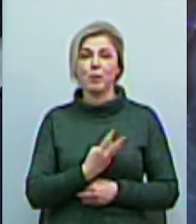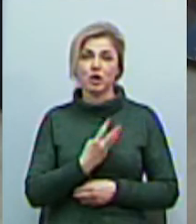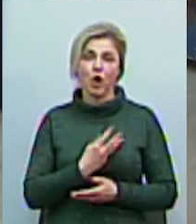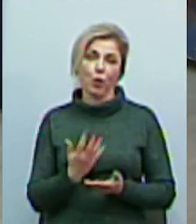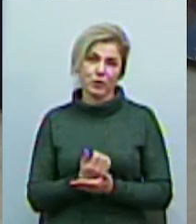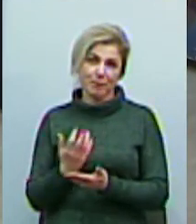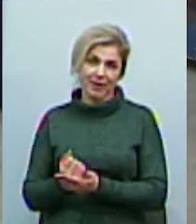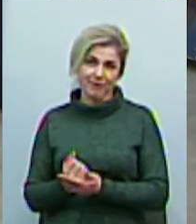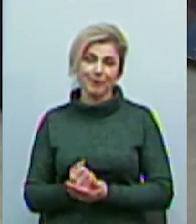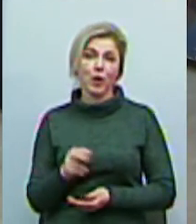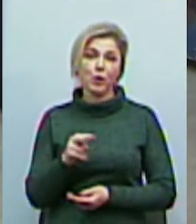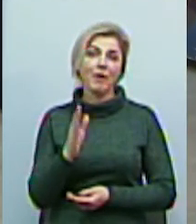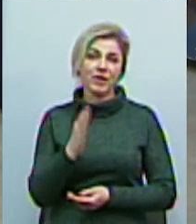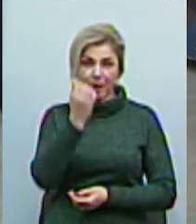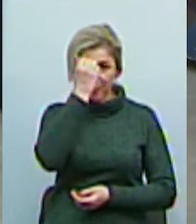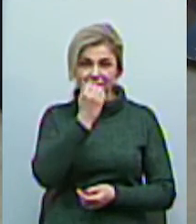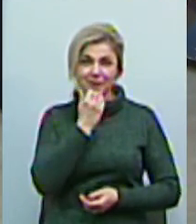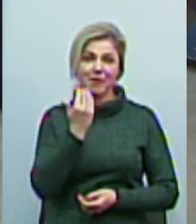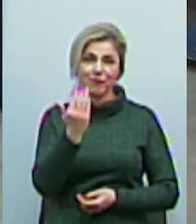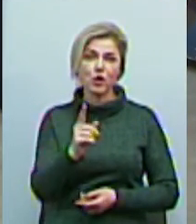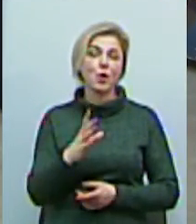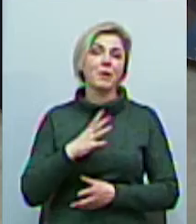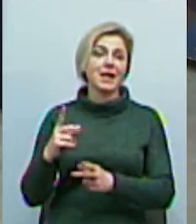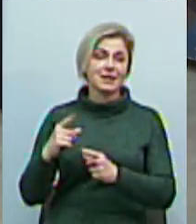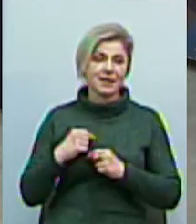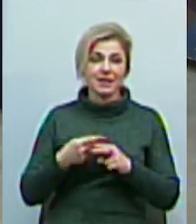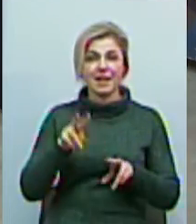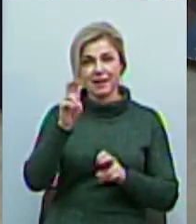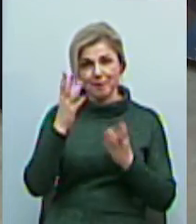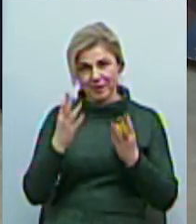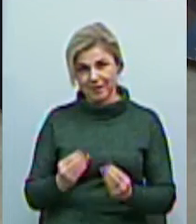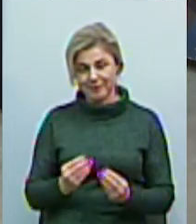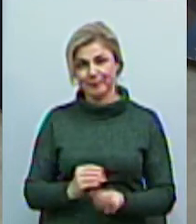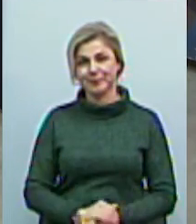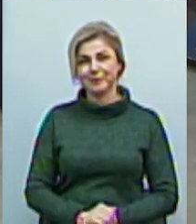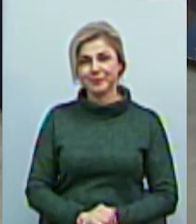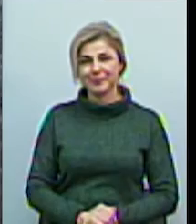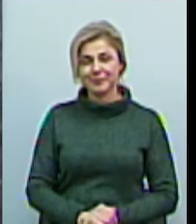Людмила Володимирівна, спасибі вам, що ви були з нами. Це була тема дня. На все добре.